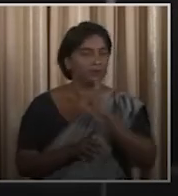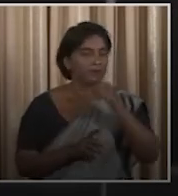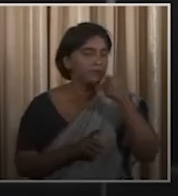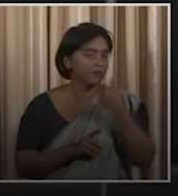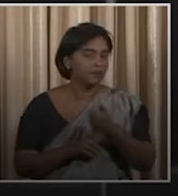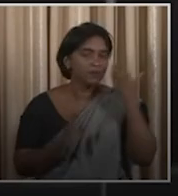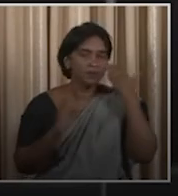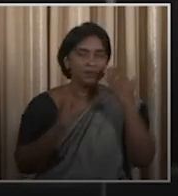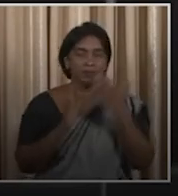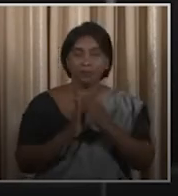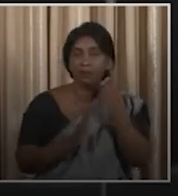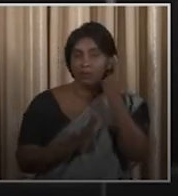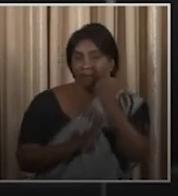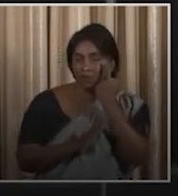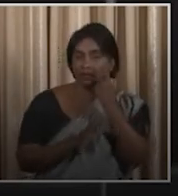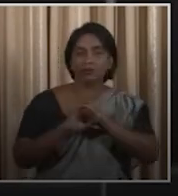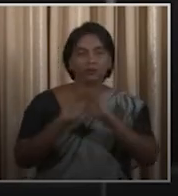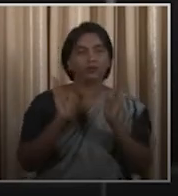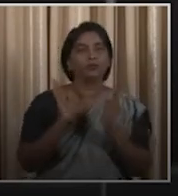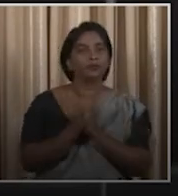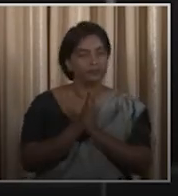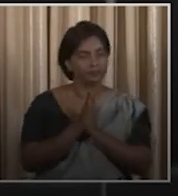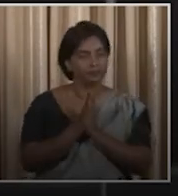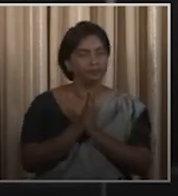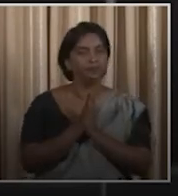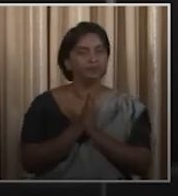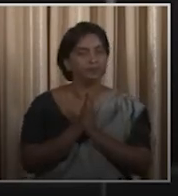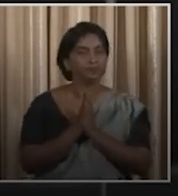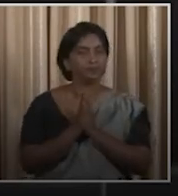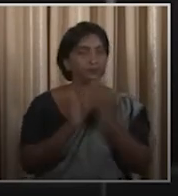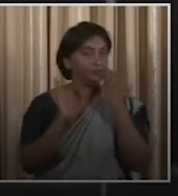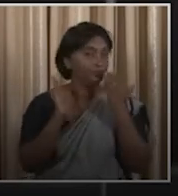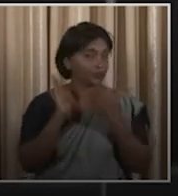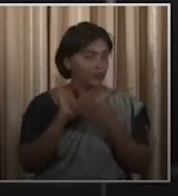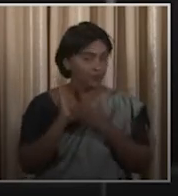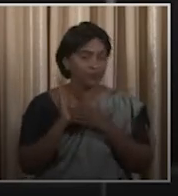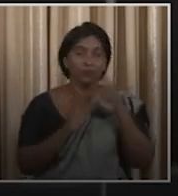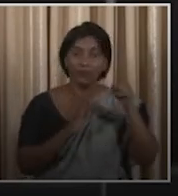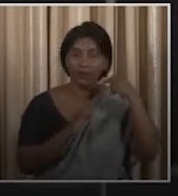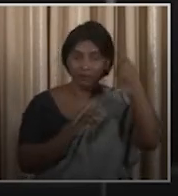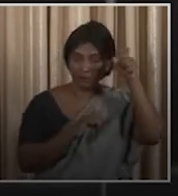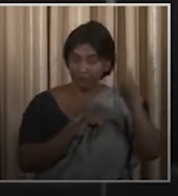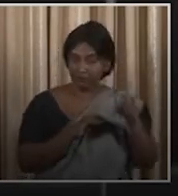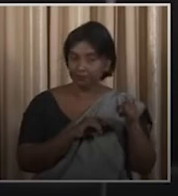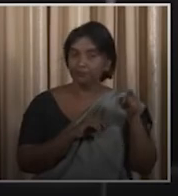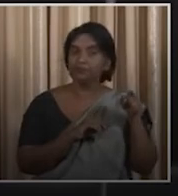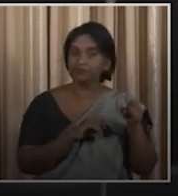වටිනාකම් හර පද්ධති මේ සියල්ලත් පිළිබඳව එතුමිය